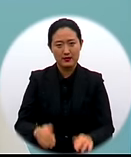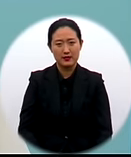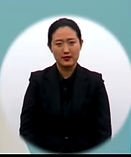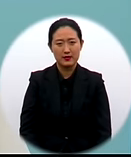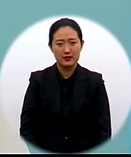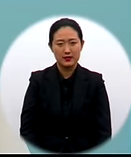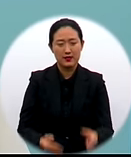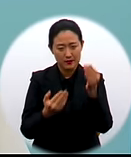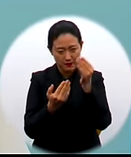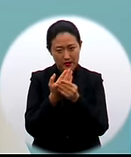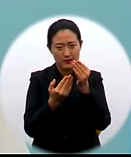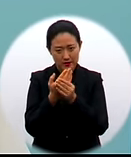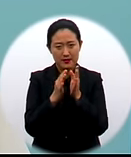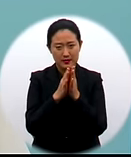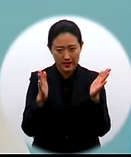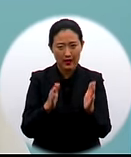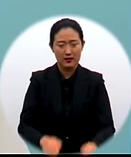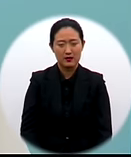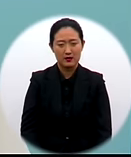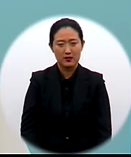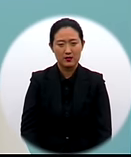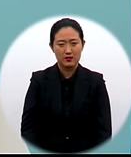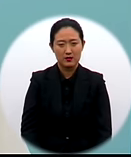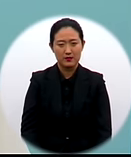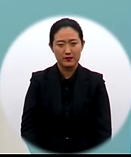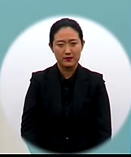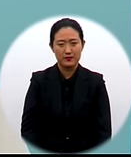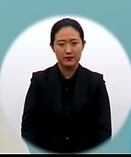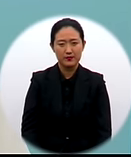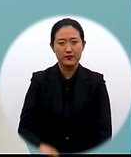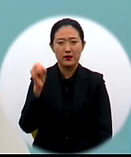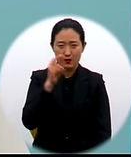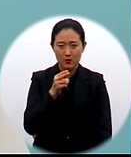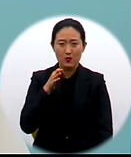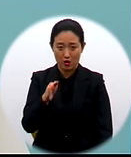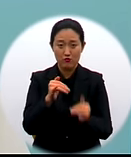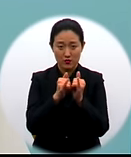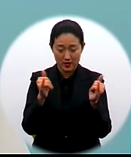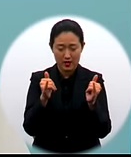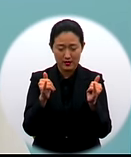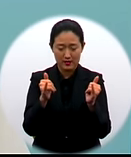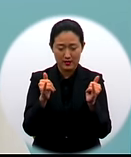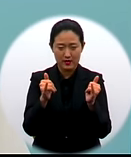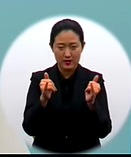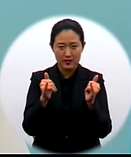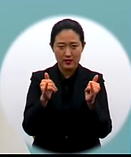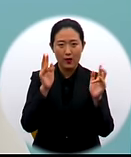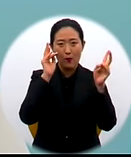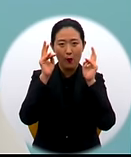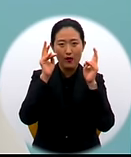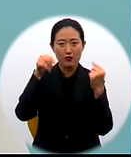숙련공들의 로열티가 기업의 성장에 굉장히 이제 중요해지게 되는 거죠. 이렇게 되니까 단순히 인사팀이 사람의